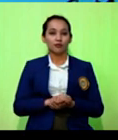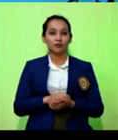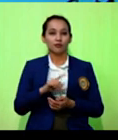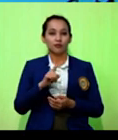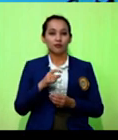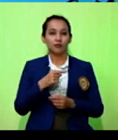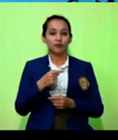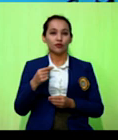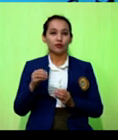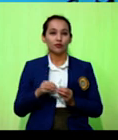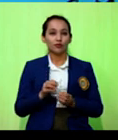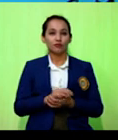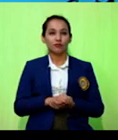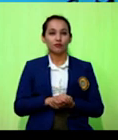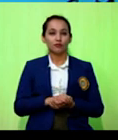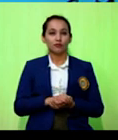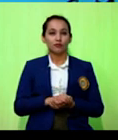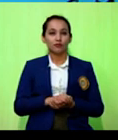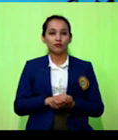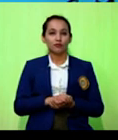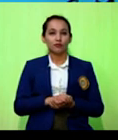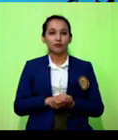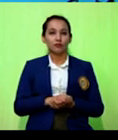10 sonlarning ayirmasi